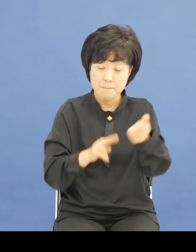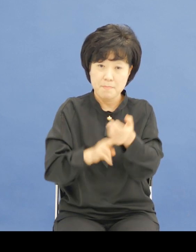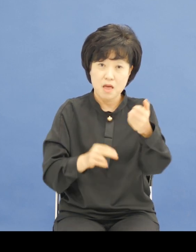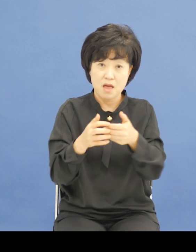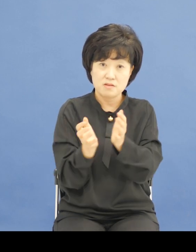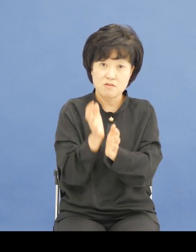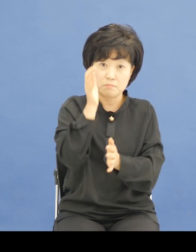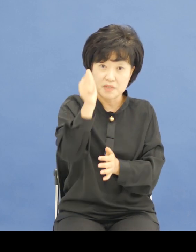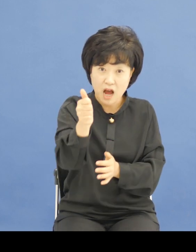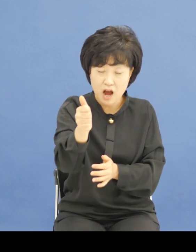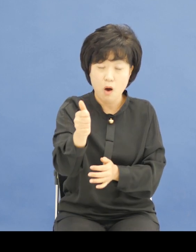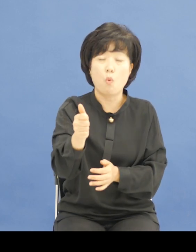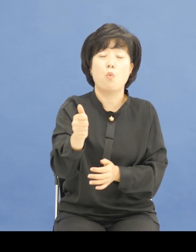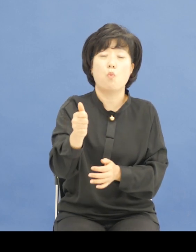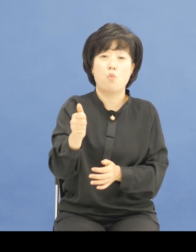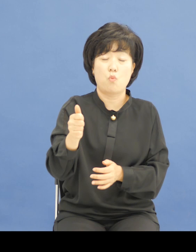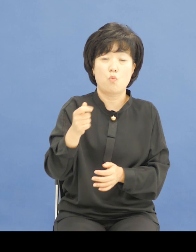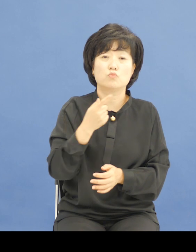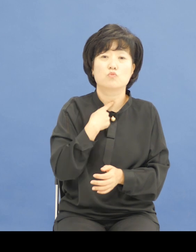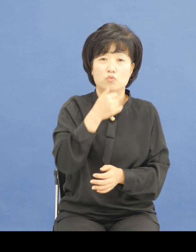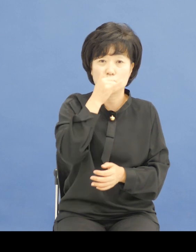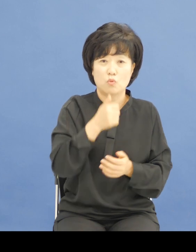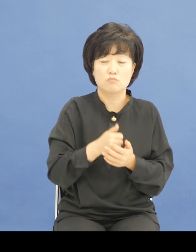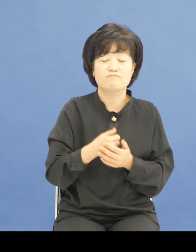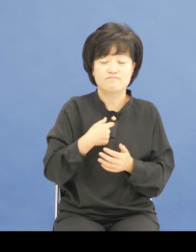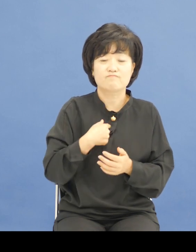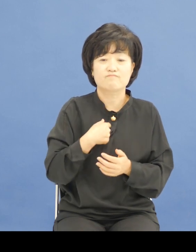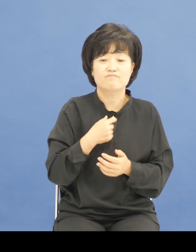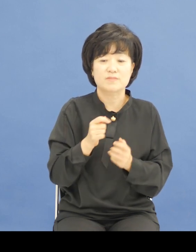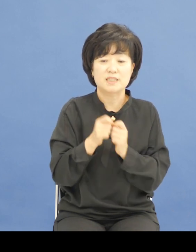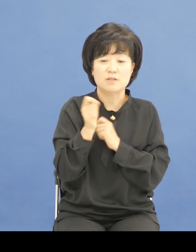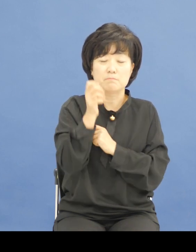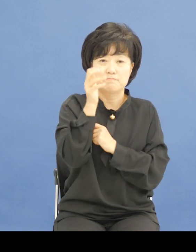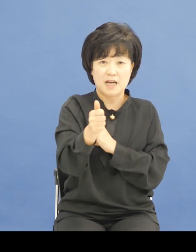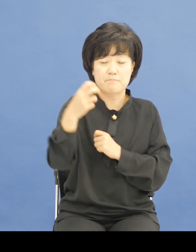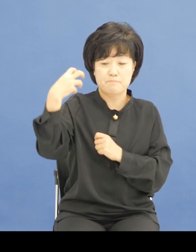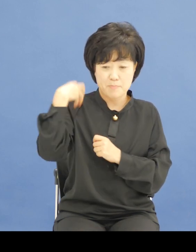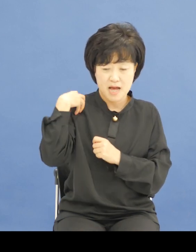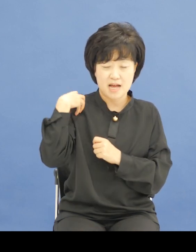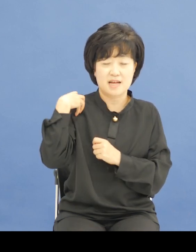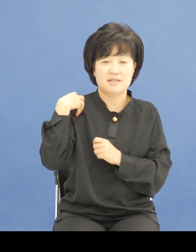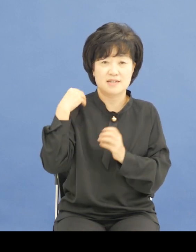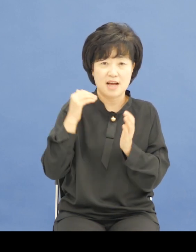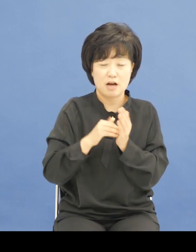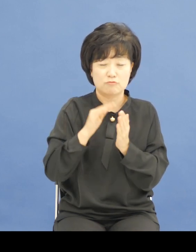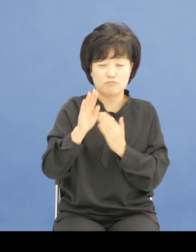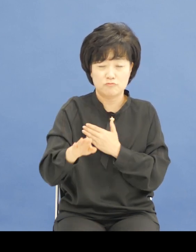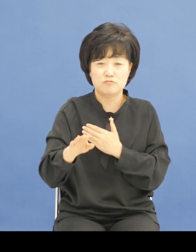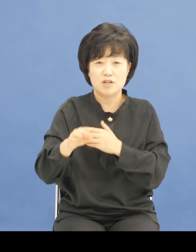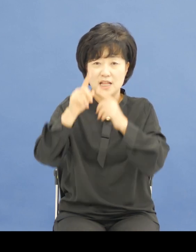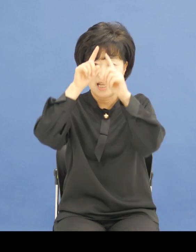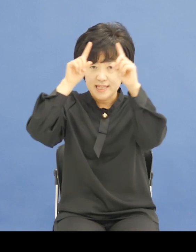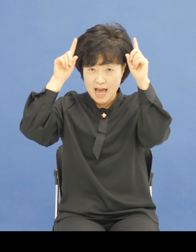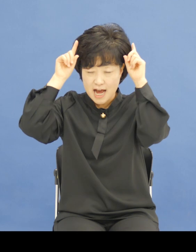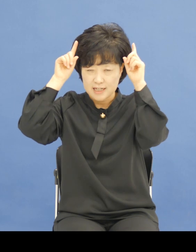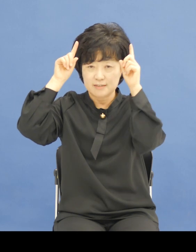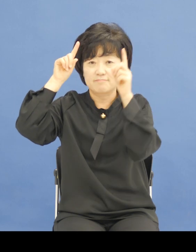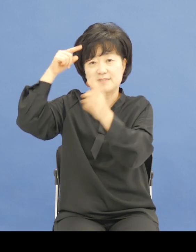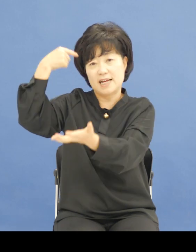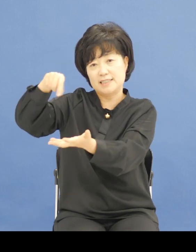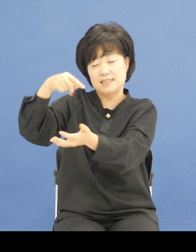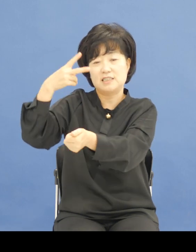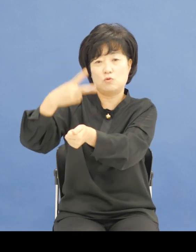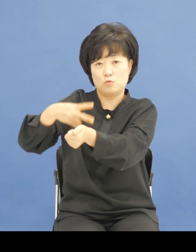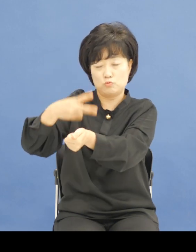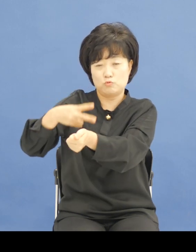예. 그 지점장까지 하다가 이제 대학으로 가서 시간 강사하고 겸임 교수 하고